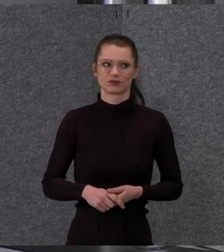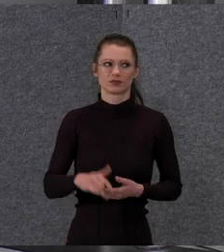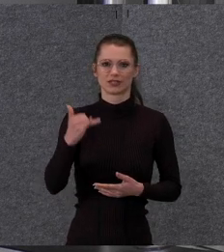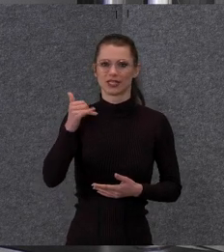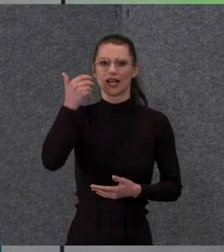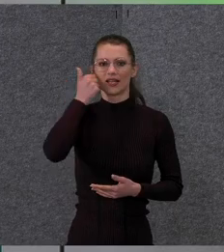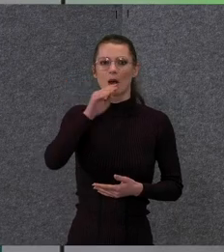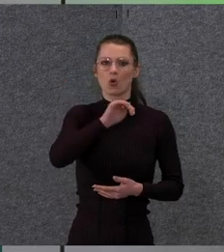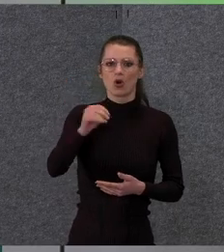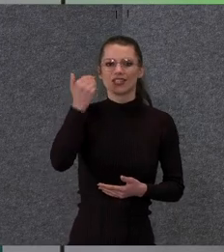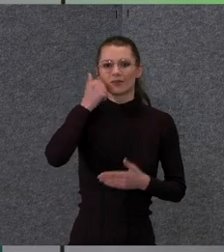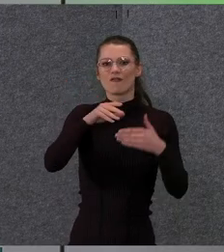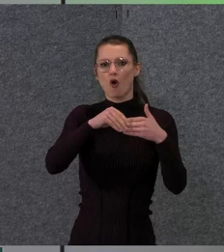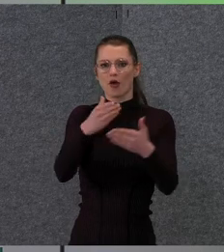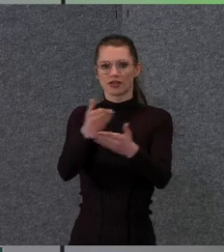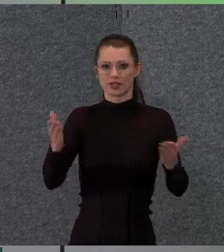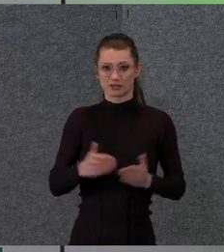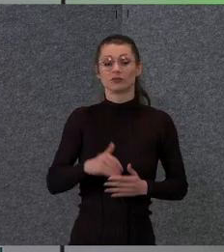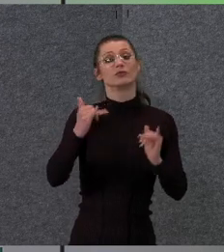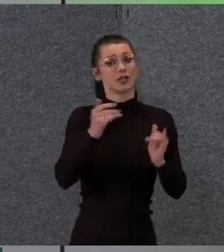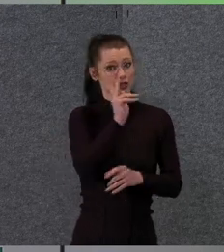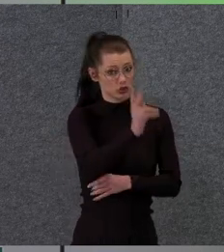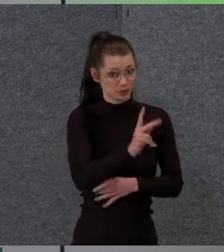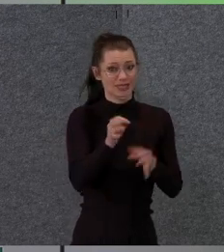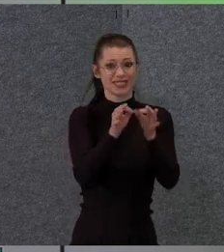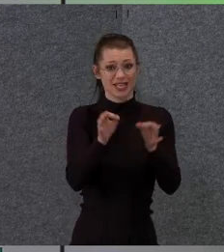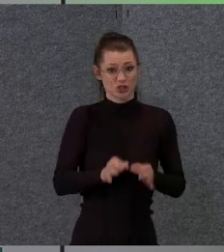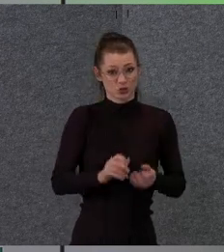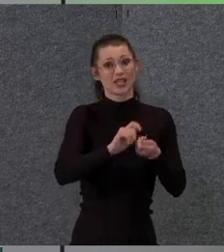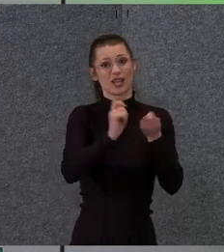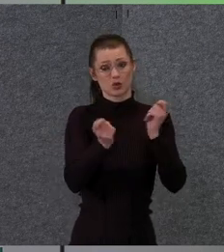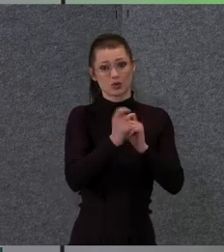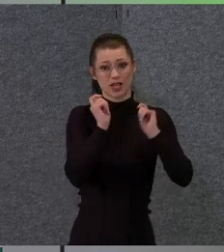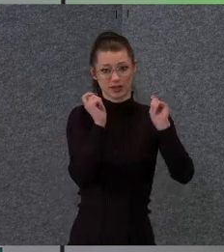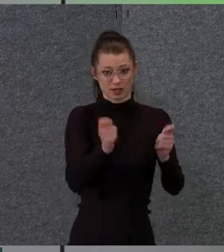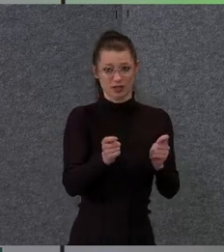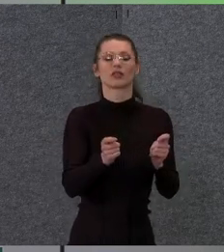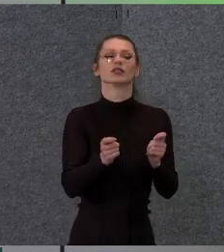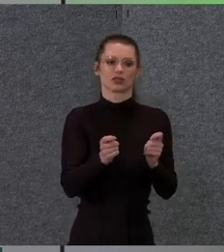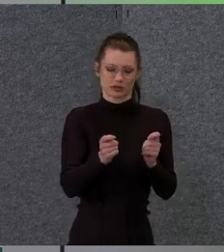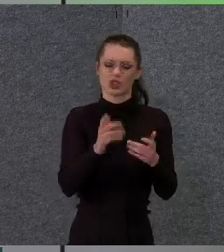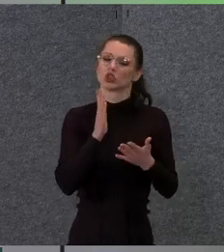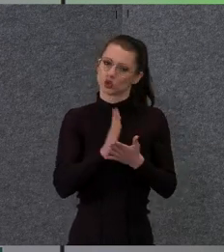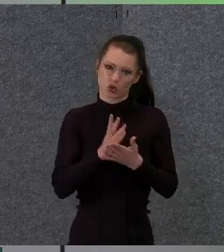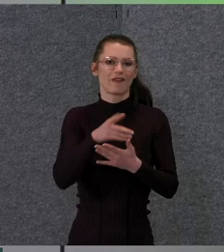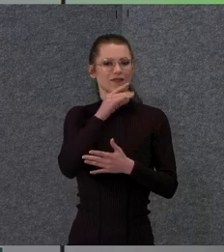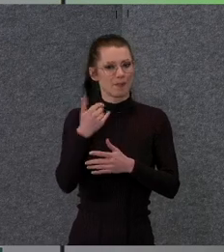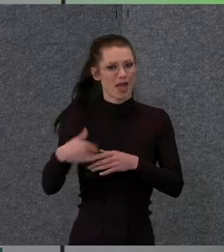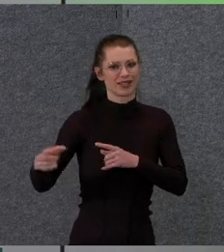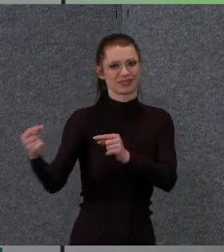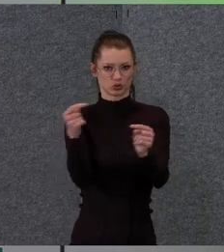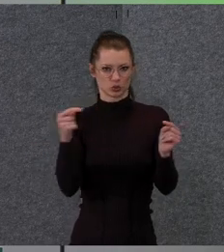Ja, lieber Moritz, liebe Freundinnen und Freunde, in der Tat, du hast recht, Satzungsänderungsanträge sollten breit diskutiert